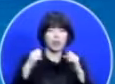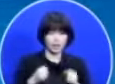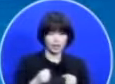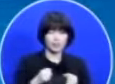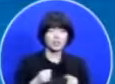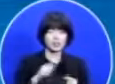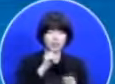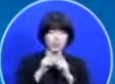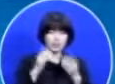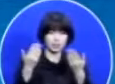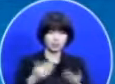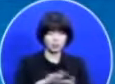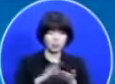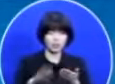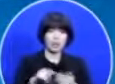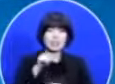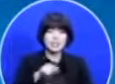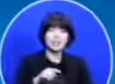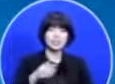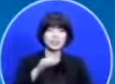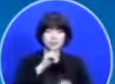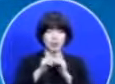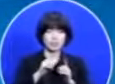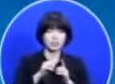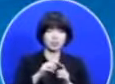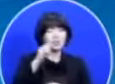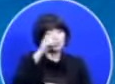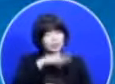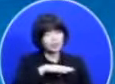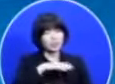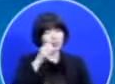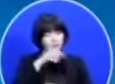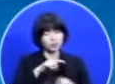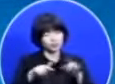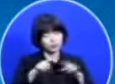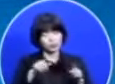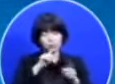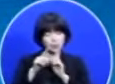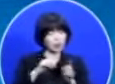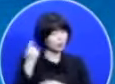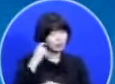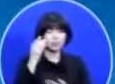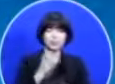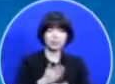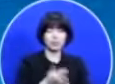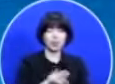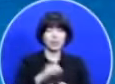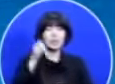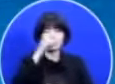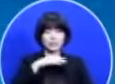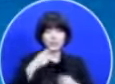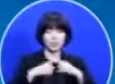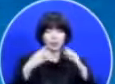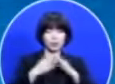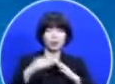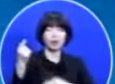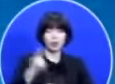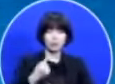여러분이 말씀을 결코 상투적인 말로 들으시면 안됩니다 그저 교회에 오면 늘 그렇게